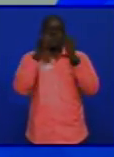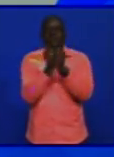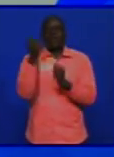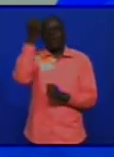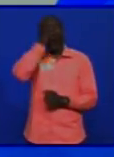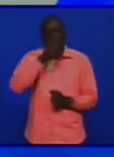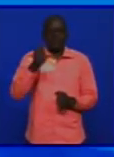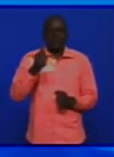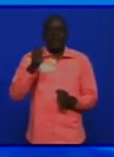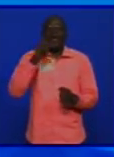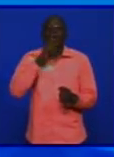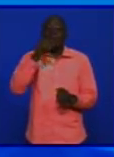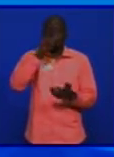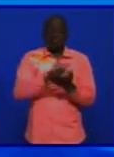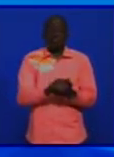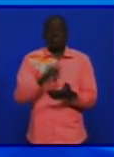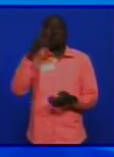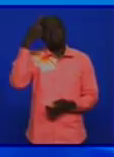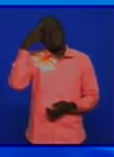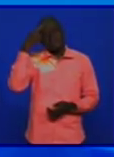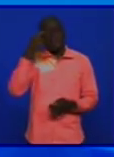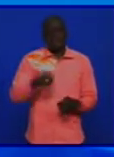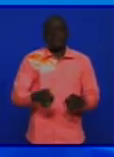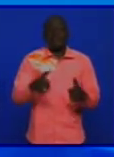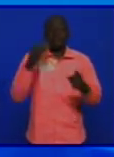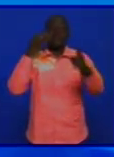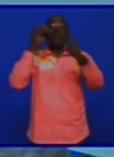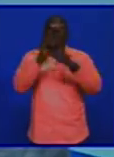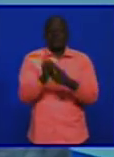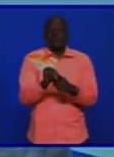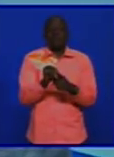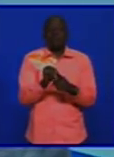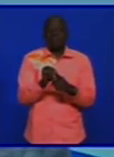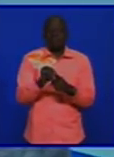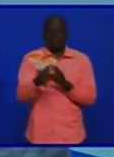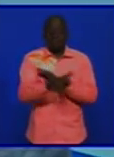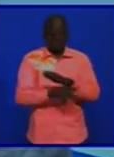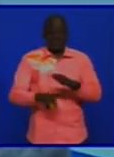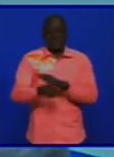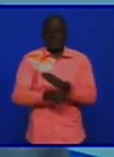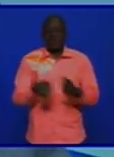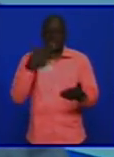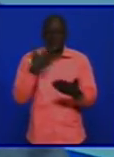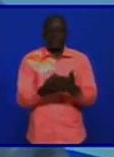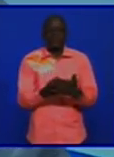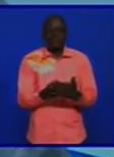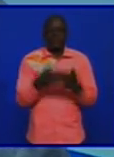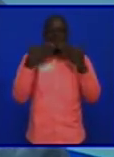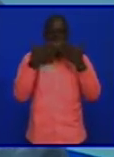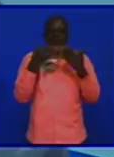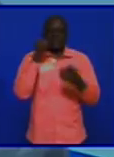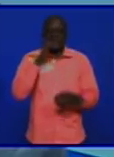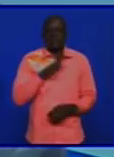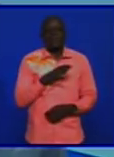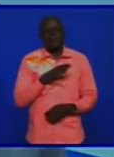Est-ce qu'on peut peut-être rappeler rapidement l'objectif principal de la SAMAO? Bien. Merci, madame. Mais